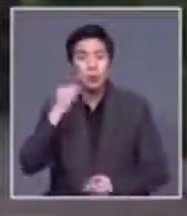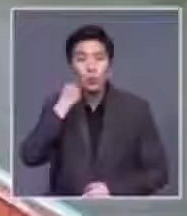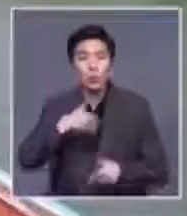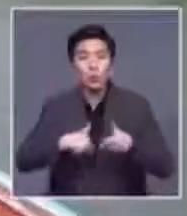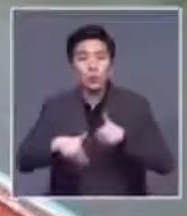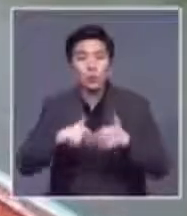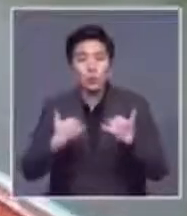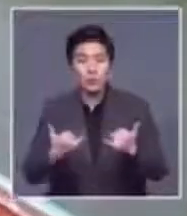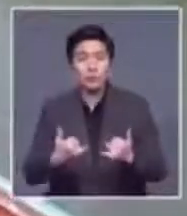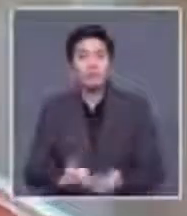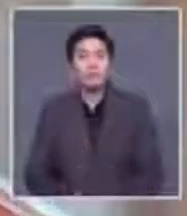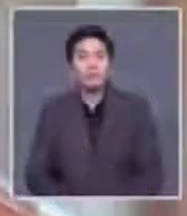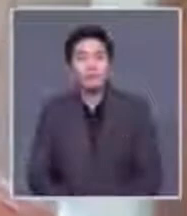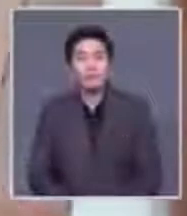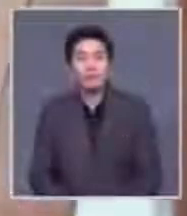าเลยครับ